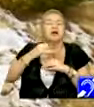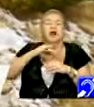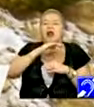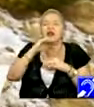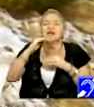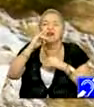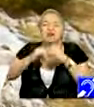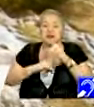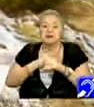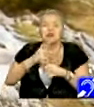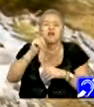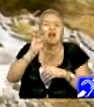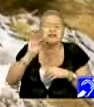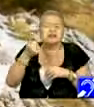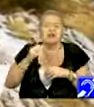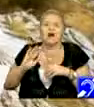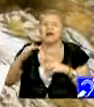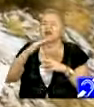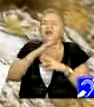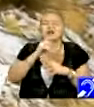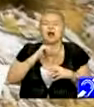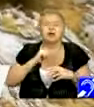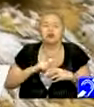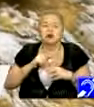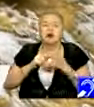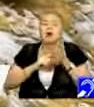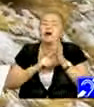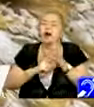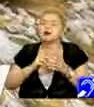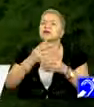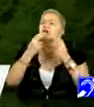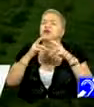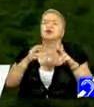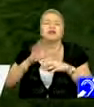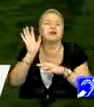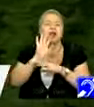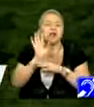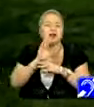Transilvania și Delta Dunării au fost difuzate de BBC World și de numeroase televiziuni naționale.